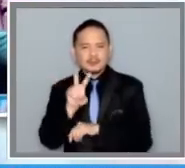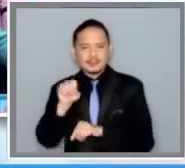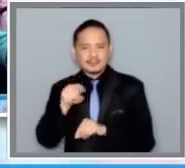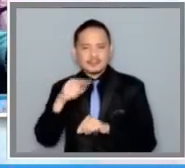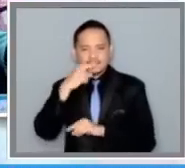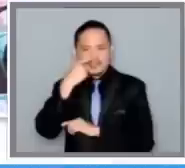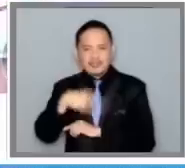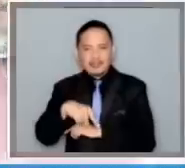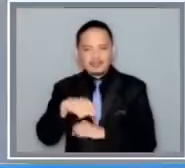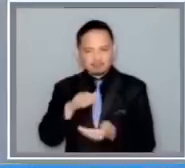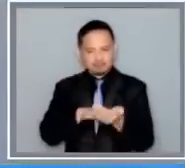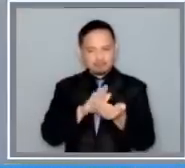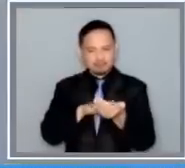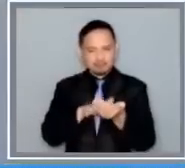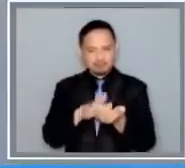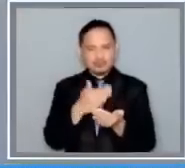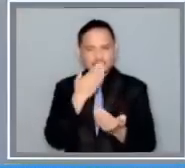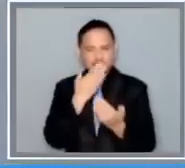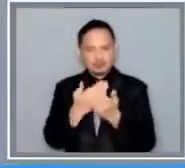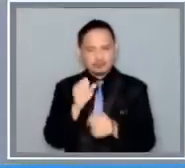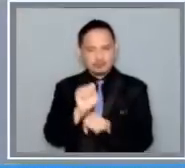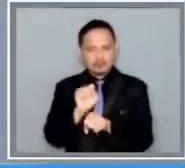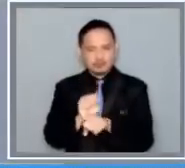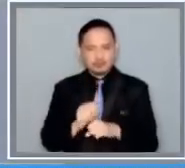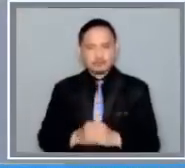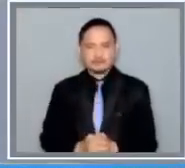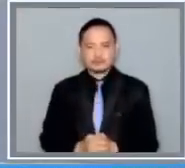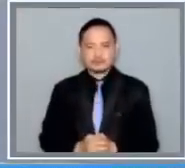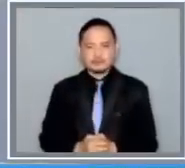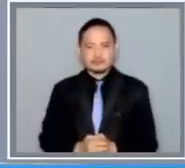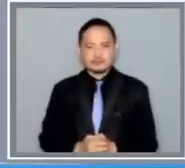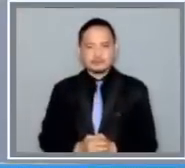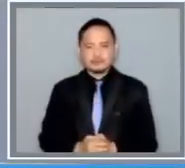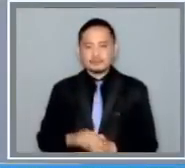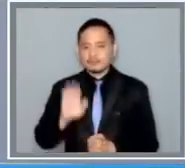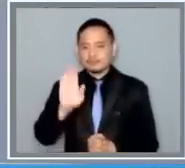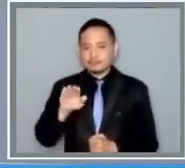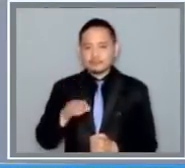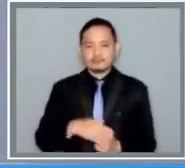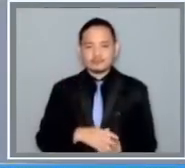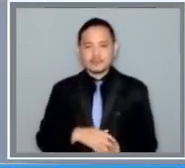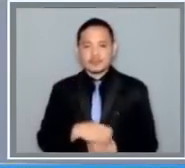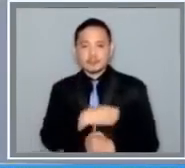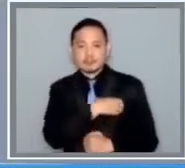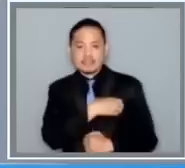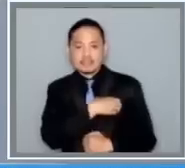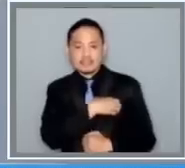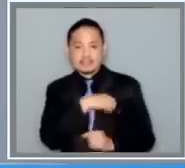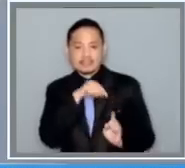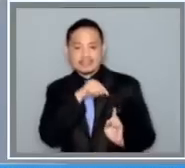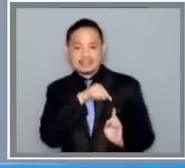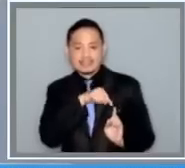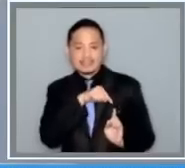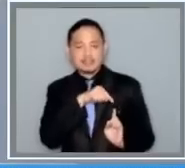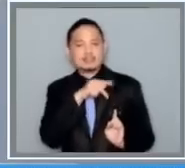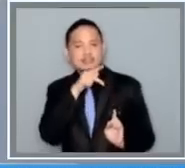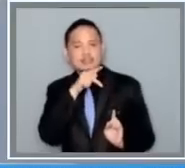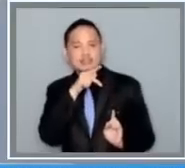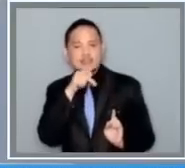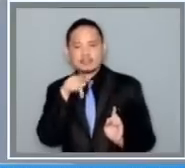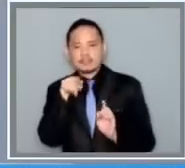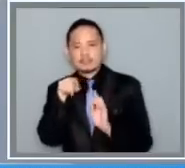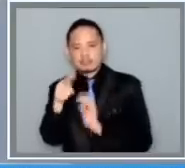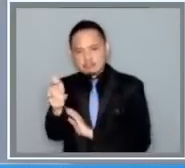Ito, seryosong usapan naman. Dahil ang balita ko po ay arestado na ang pulis na suspect sa pagpatay sa 2 lalaki po dyan sa Barangay Acacia